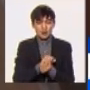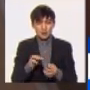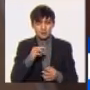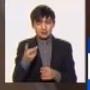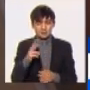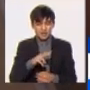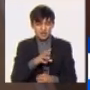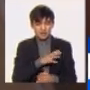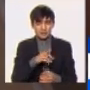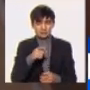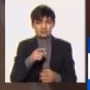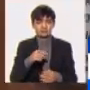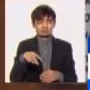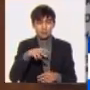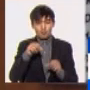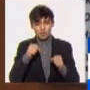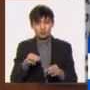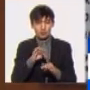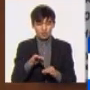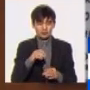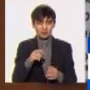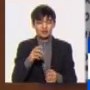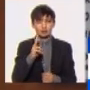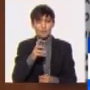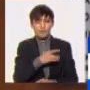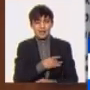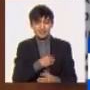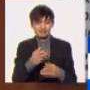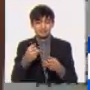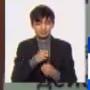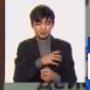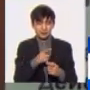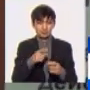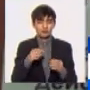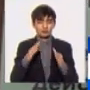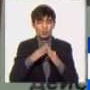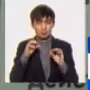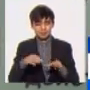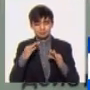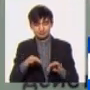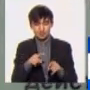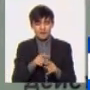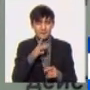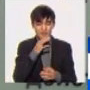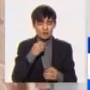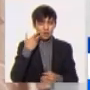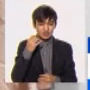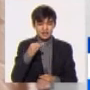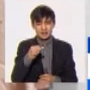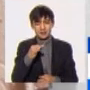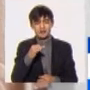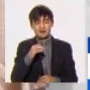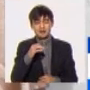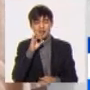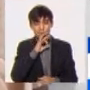құжат жұп күндері жүруге арналған. Ақ түсін алғандар тақсанға сәйкес келетін күндері үйден шығуларына болады. Оның өзінде де дәріхана мен